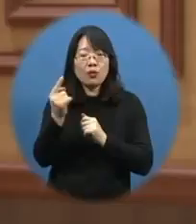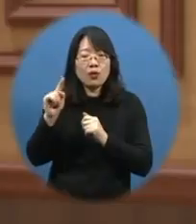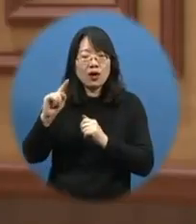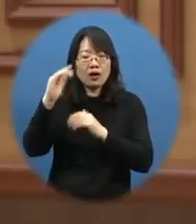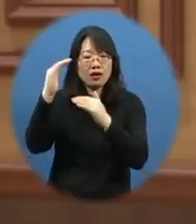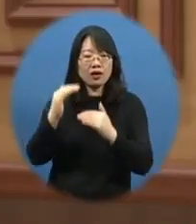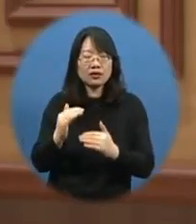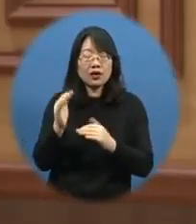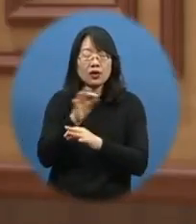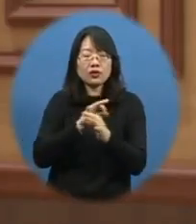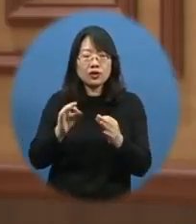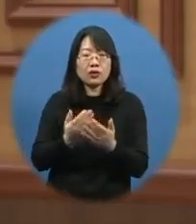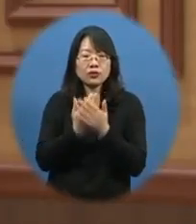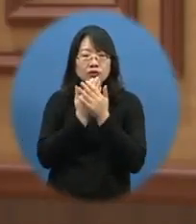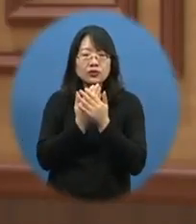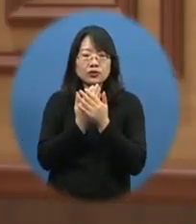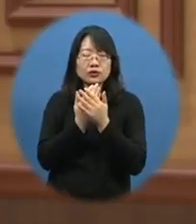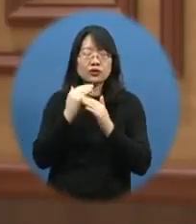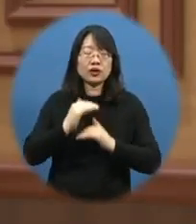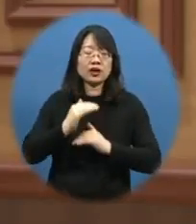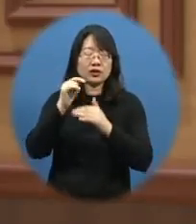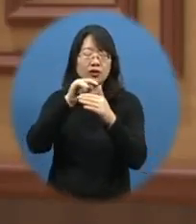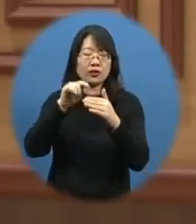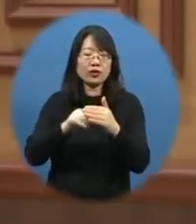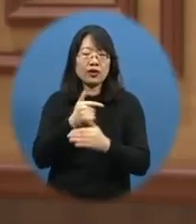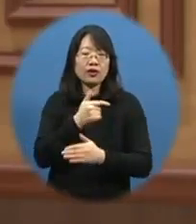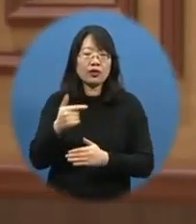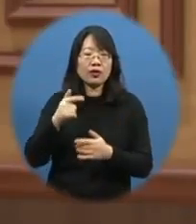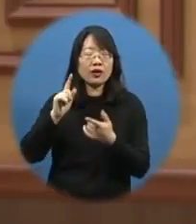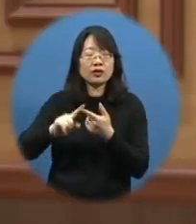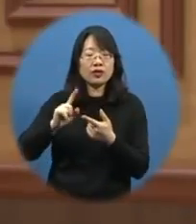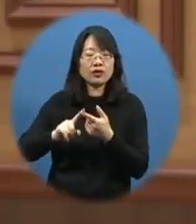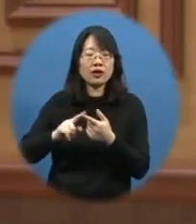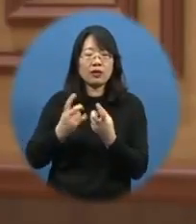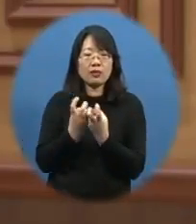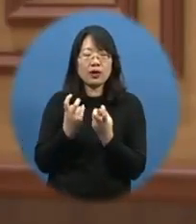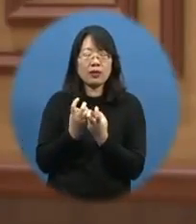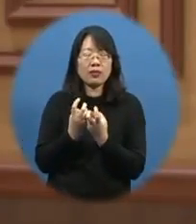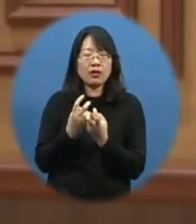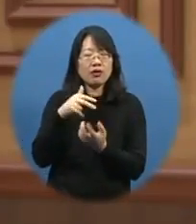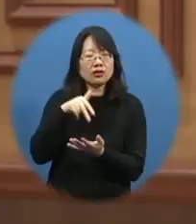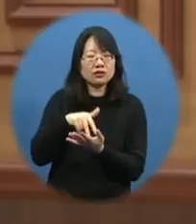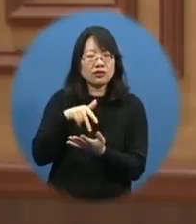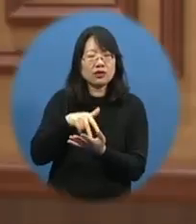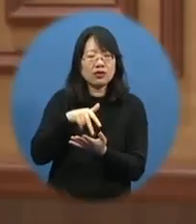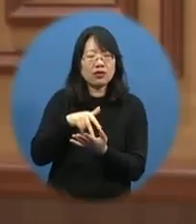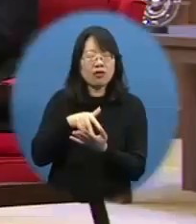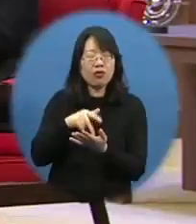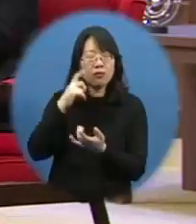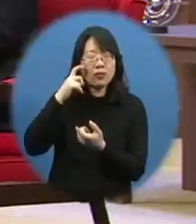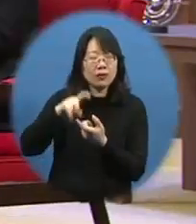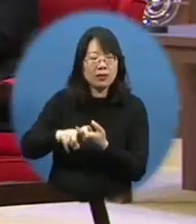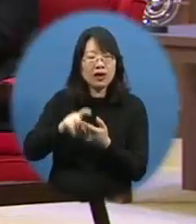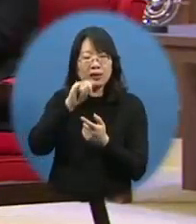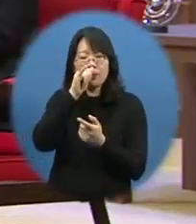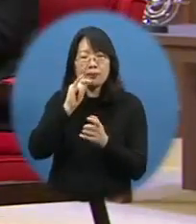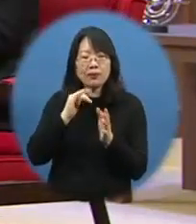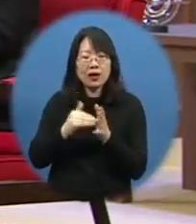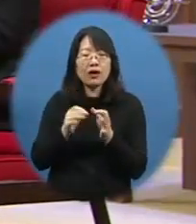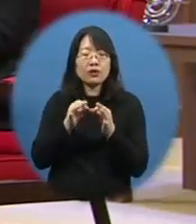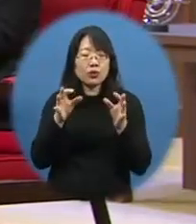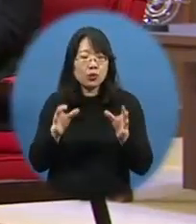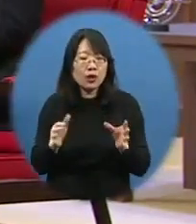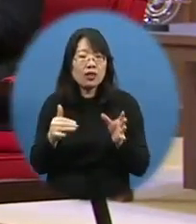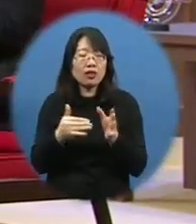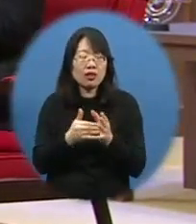그 경제 부흥 발전하는 과정에서 너무나 거기 쪽에 방법적인 면에 치우쳐버렸다는 거죠. 그동안은 그랬다는